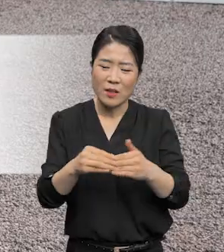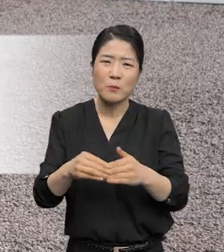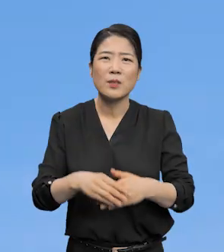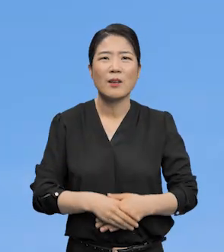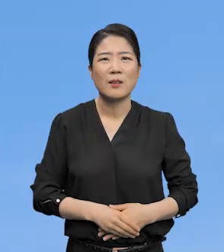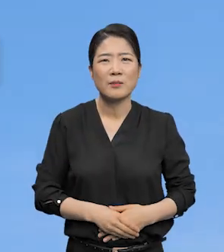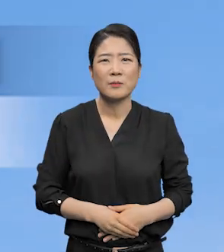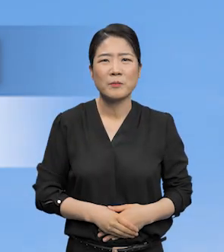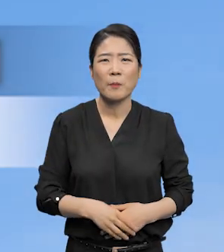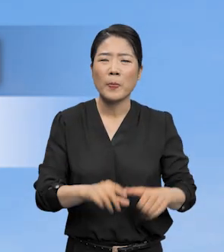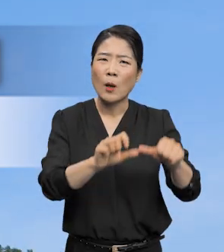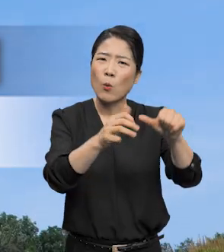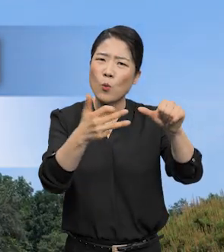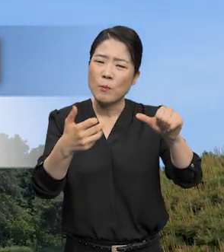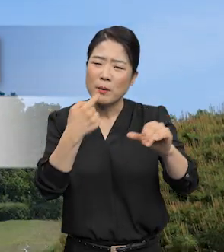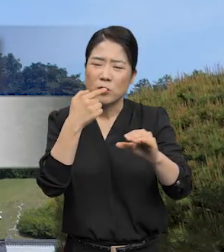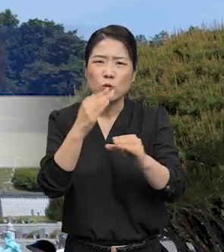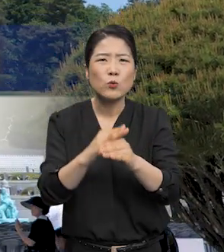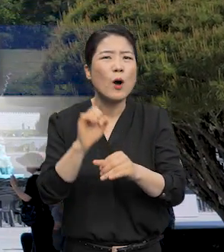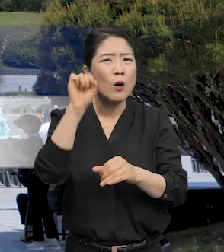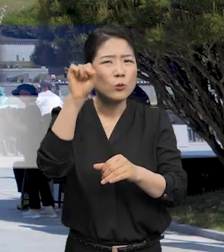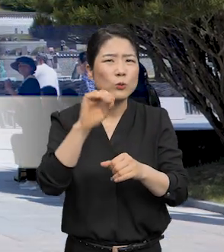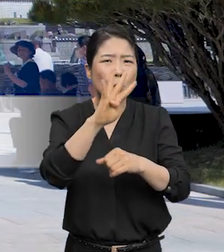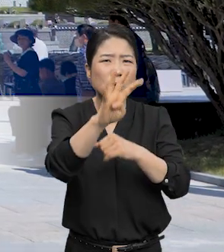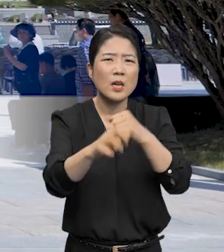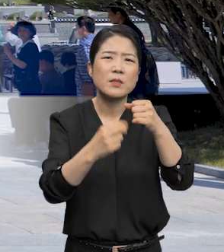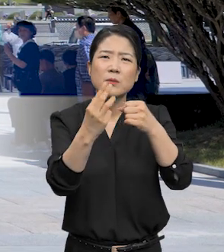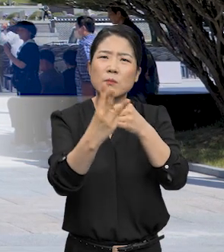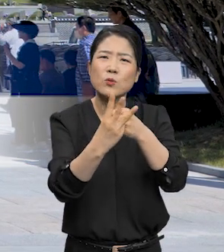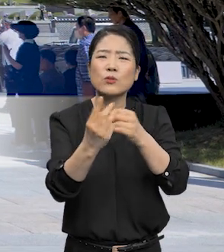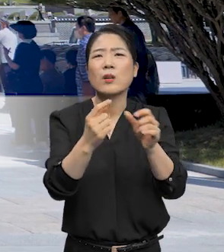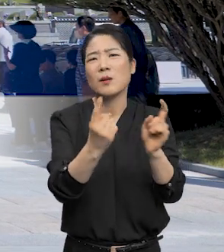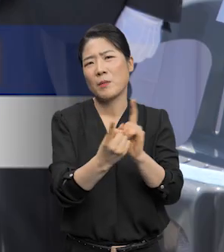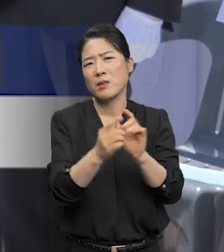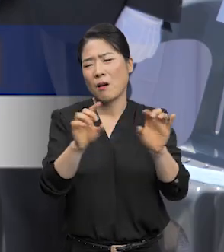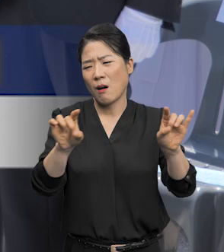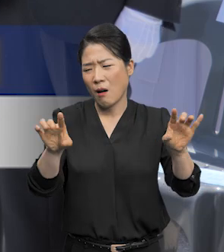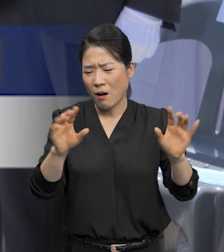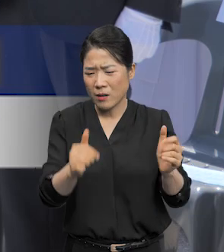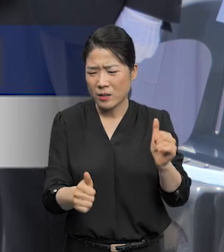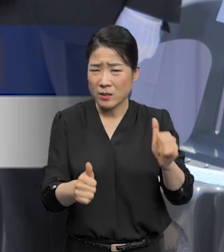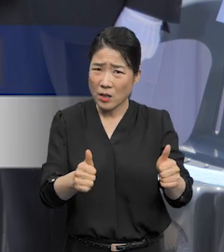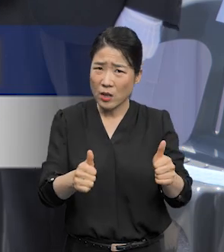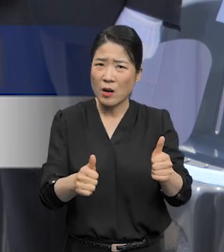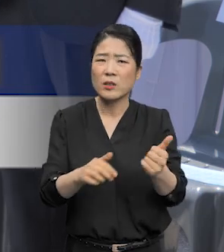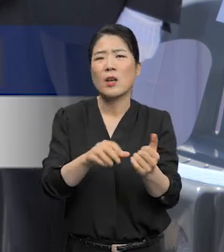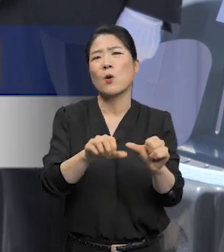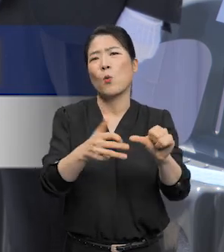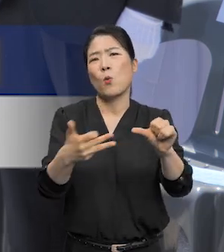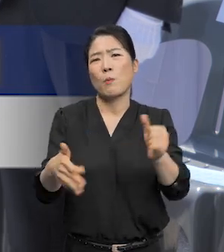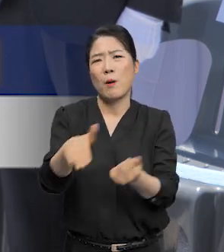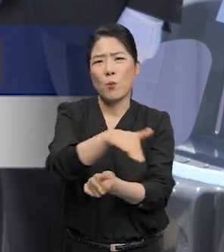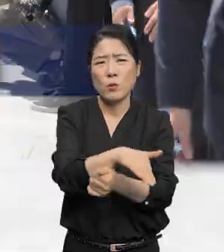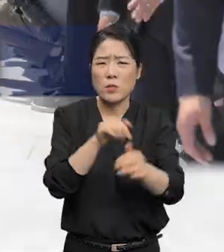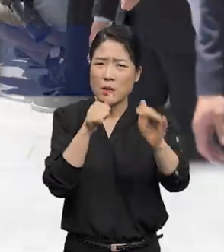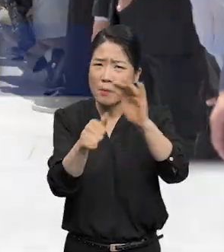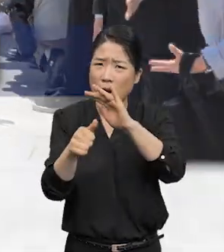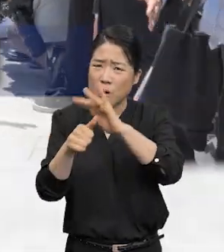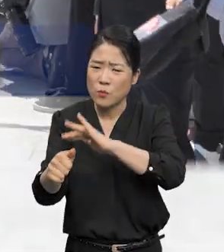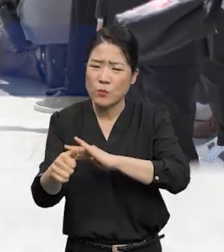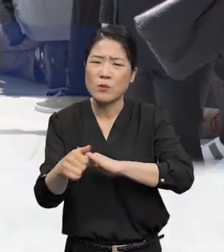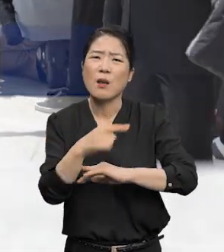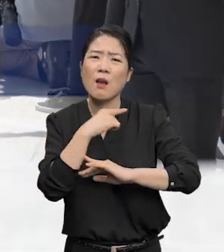진행됩니다 5.18 민주화운동 43주년을 맞아 각계 인사들이 국립 5.18 민주 묘지를 방문해